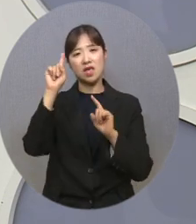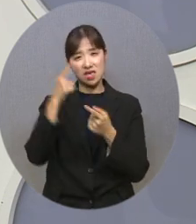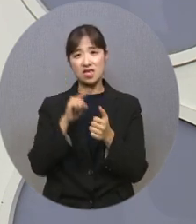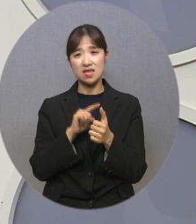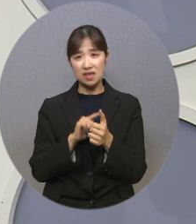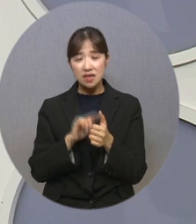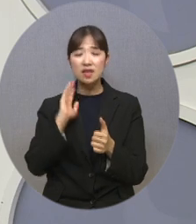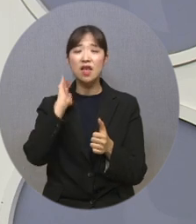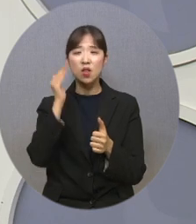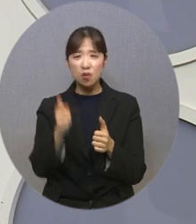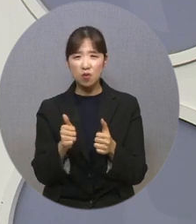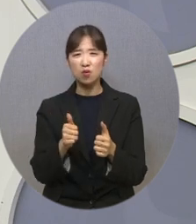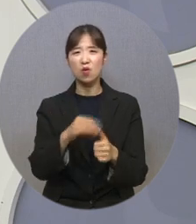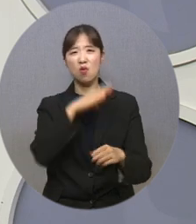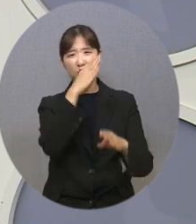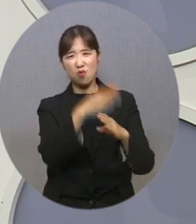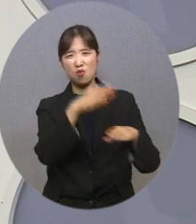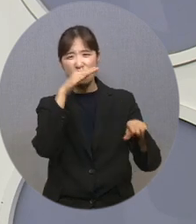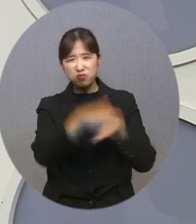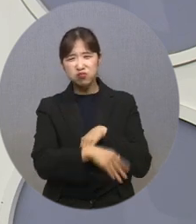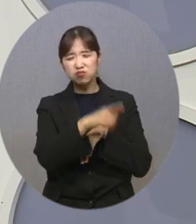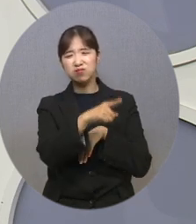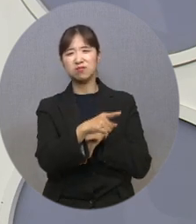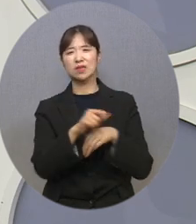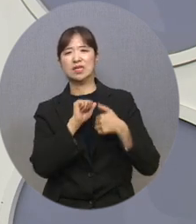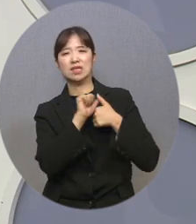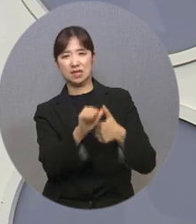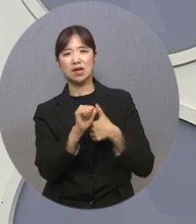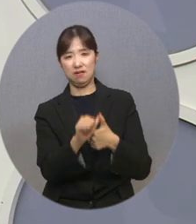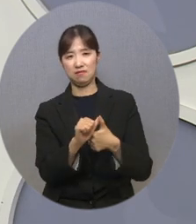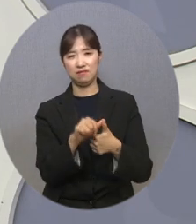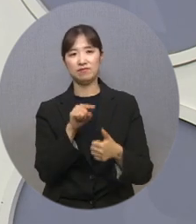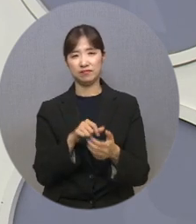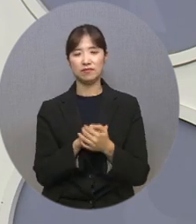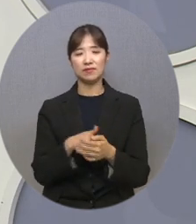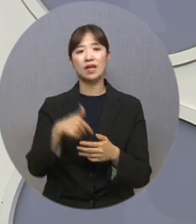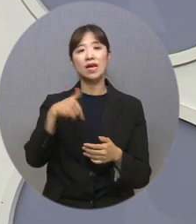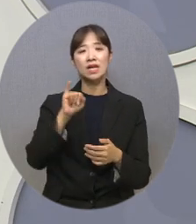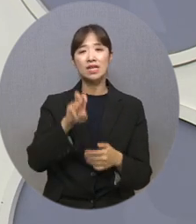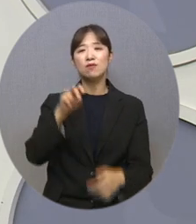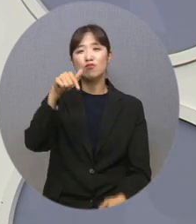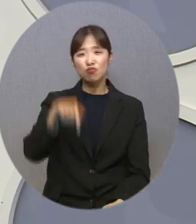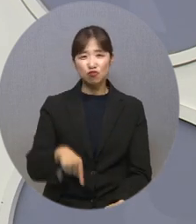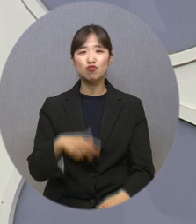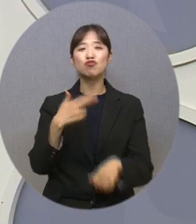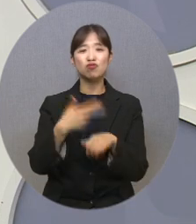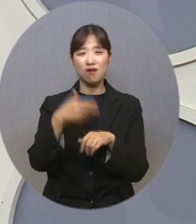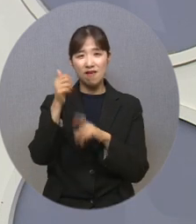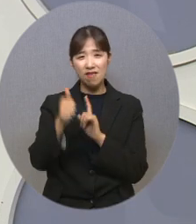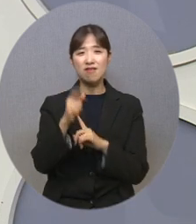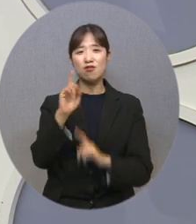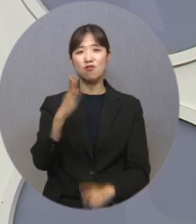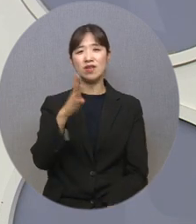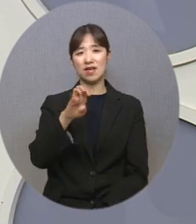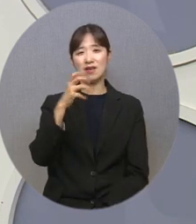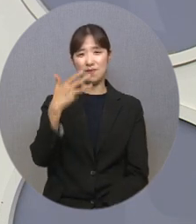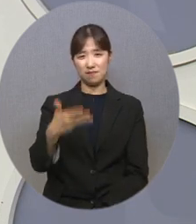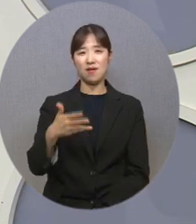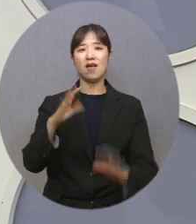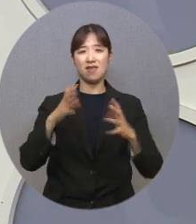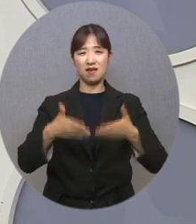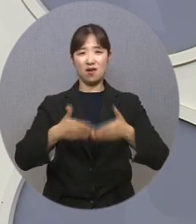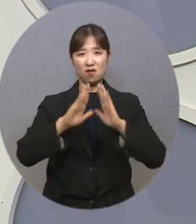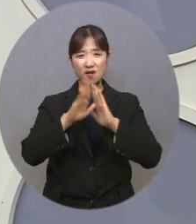가졌던 그 공산주의와 싸우는 그 김구 선생이 1948년 건국할 때 북한에 김일성 만나러